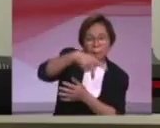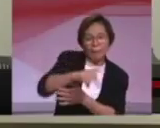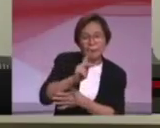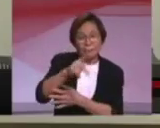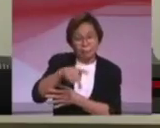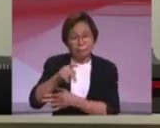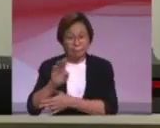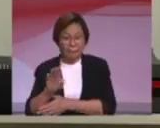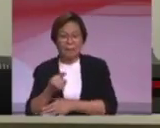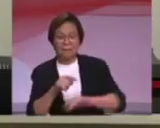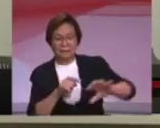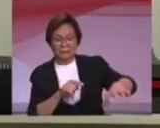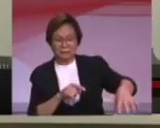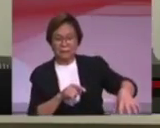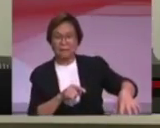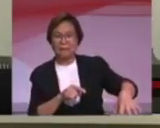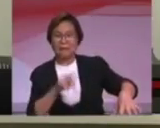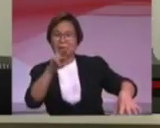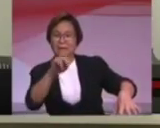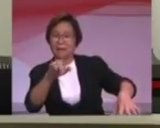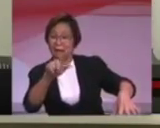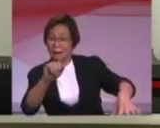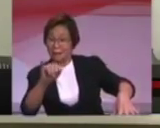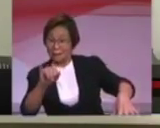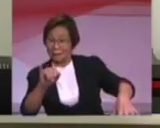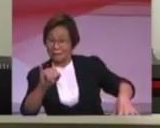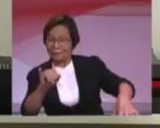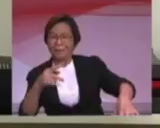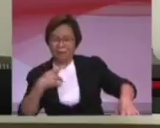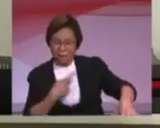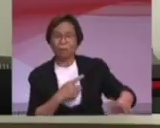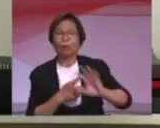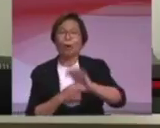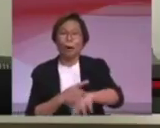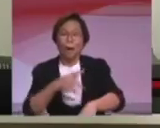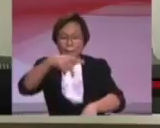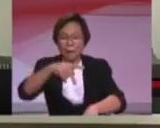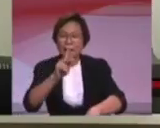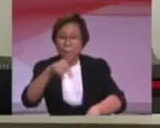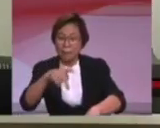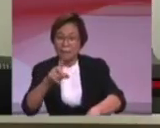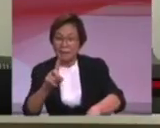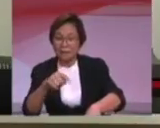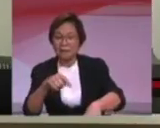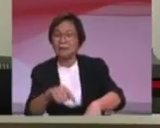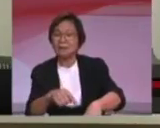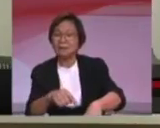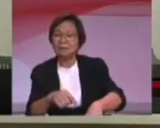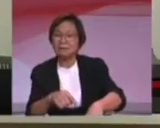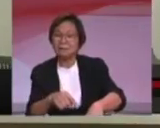PKPB di zon nilai. Kita juga membuat PKPD di